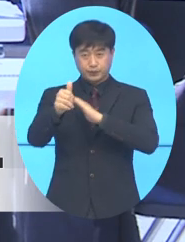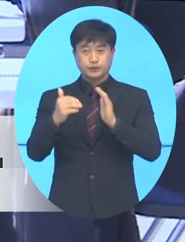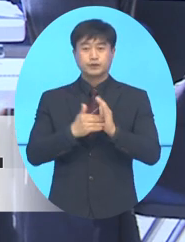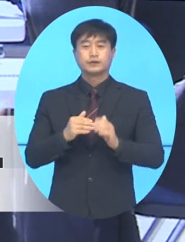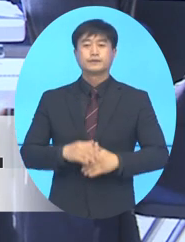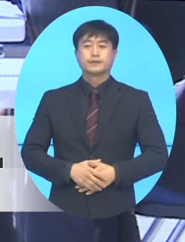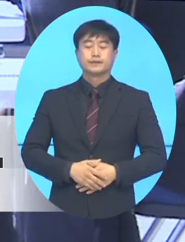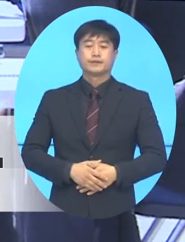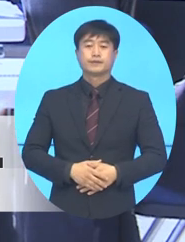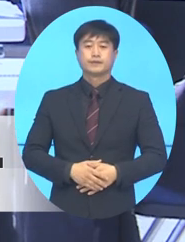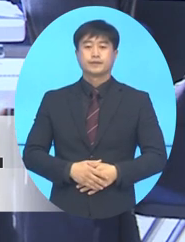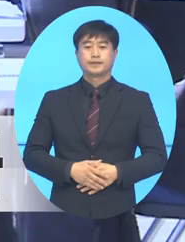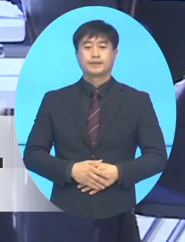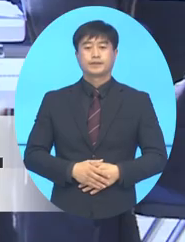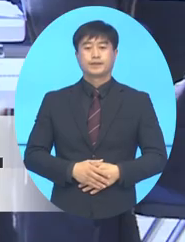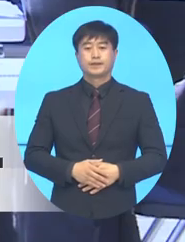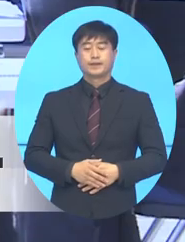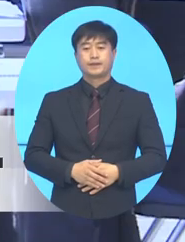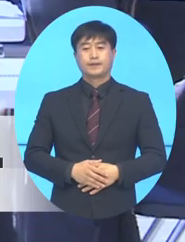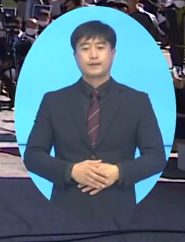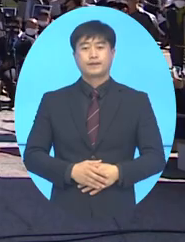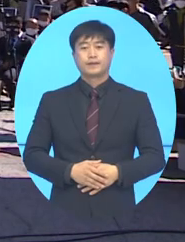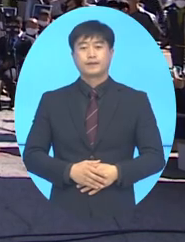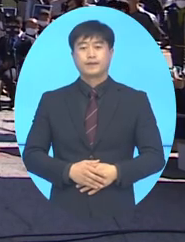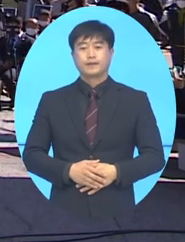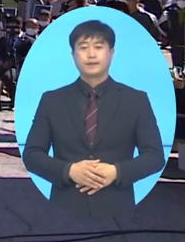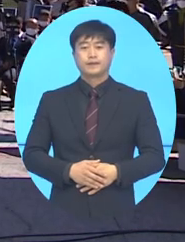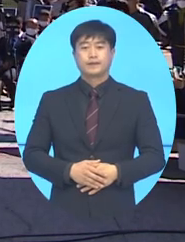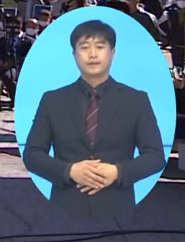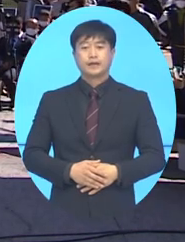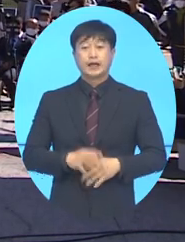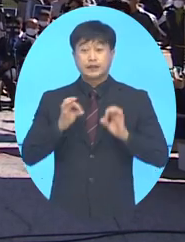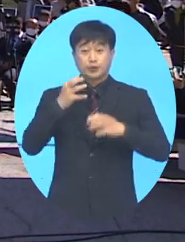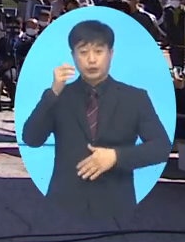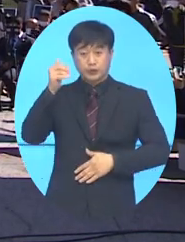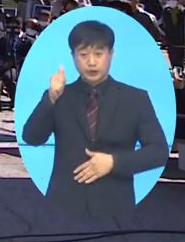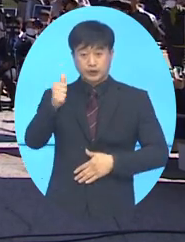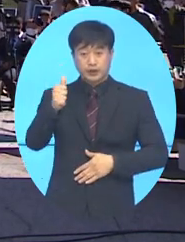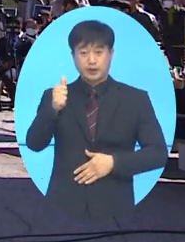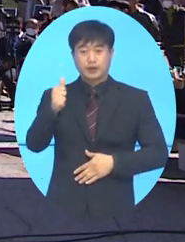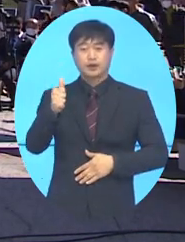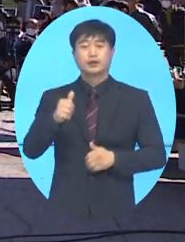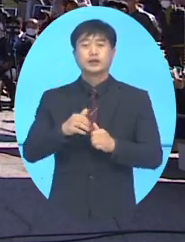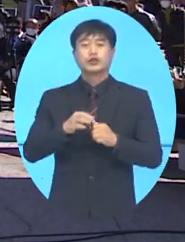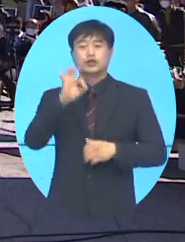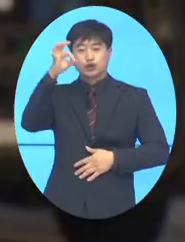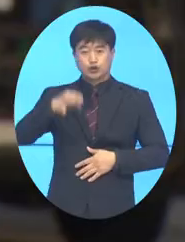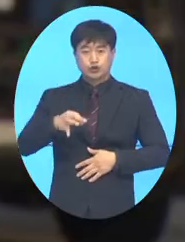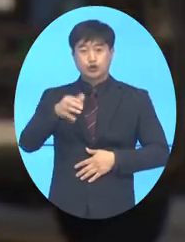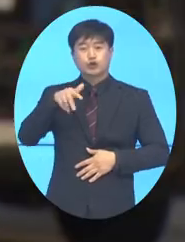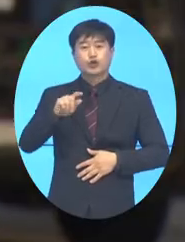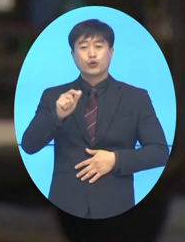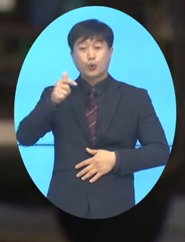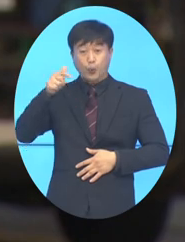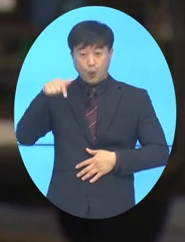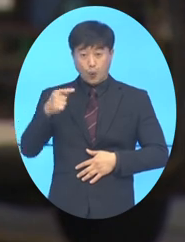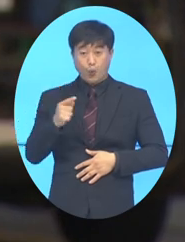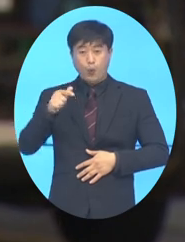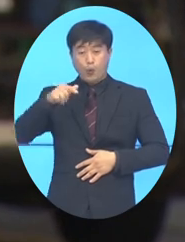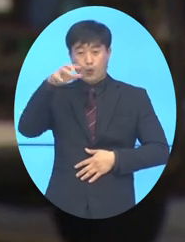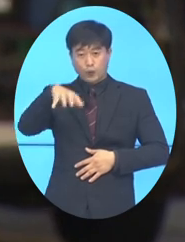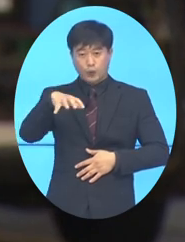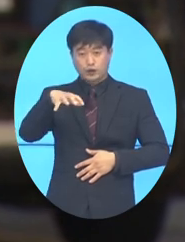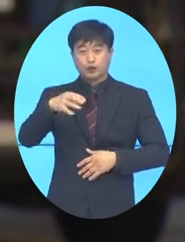찾았습니다 서문영 기자가 다녀왔습니다 김동현 경기도지사가 연천군 전곡읍